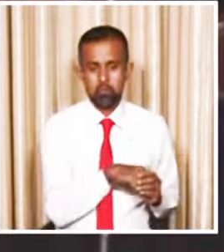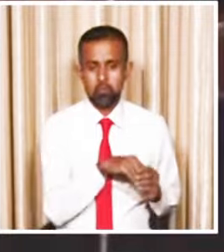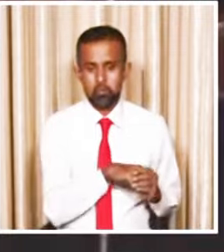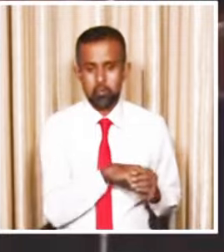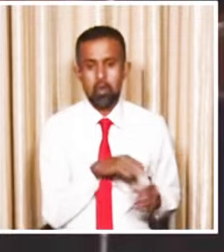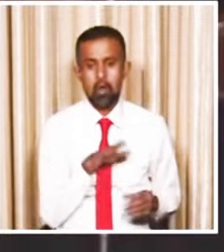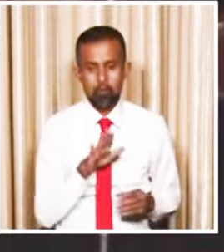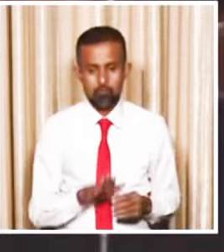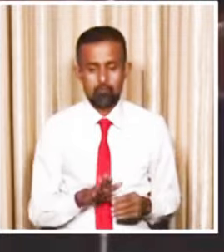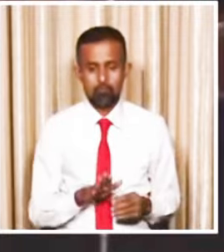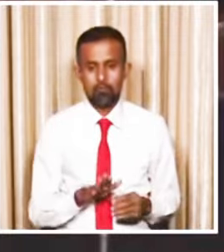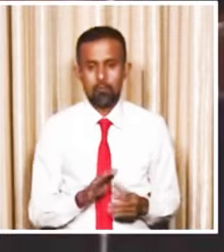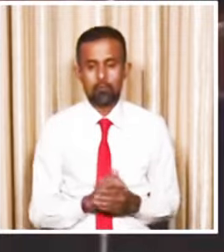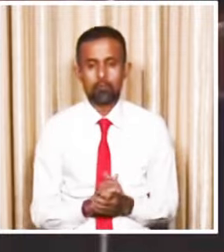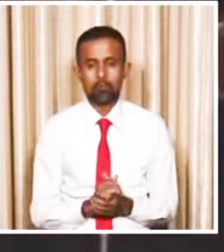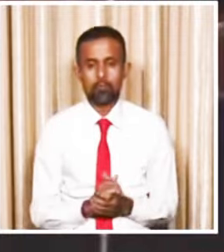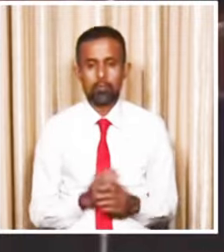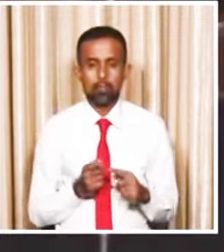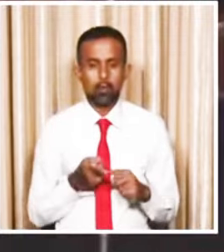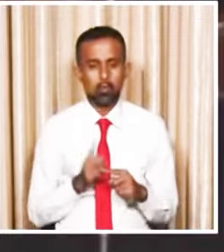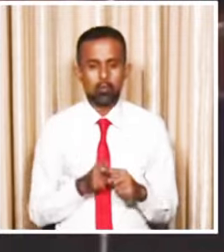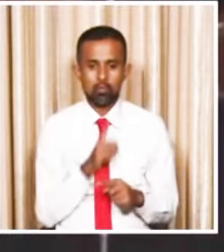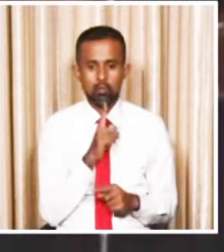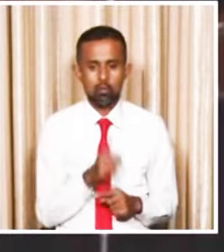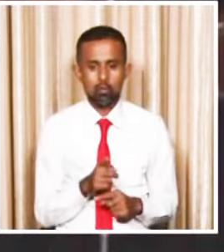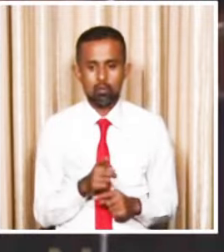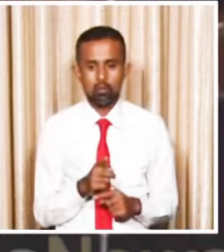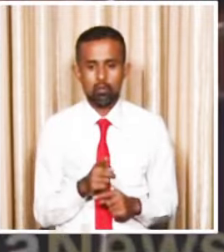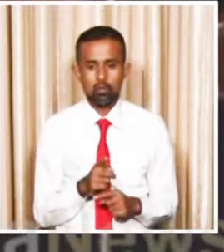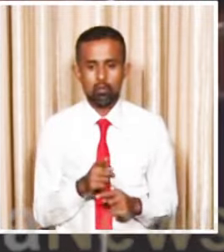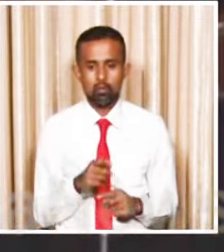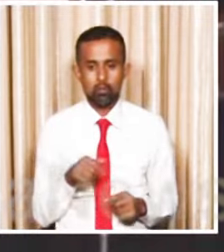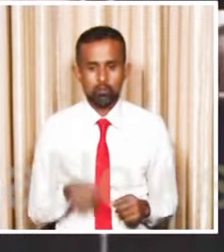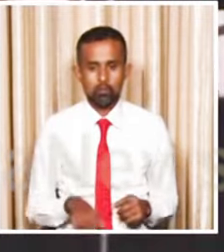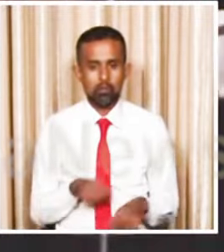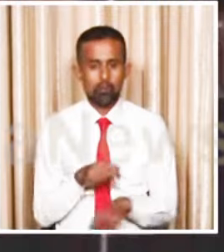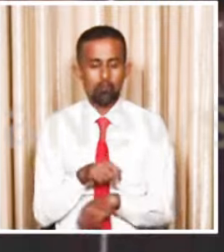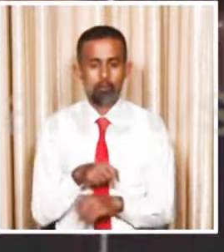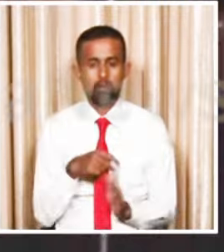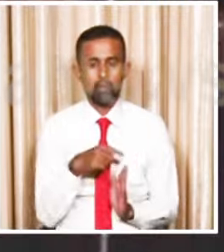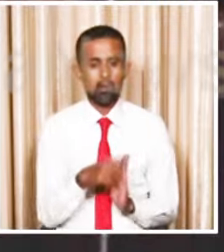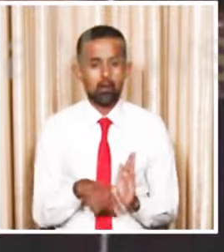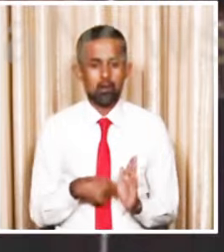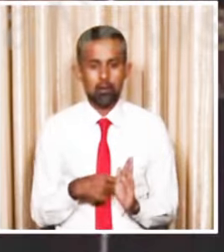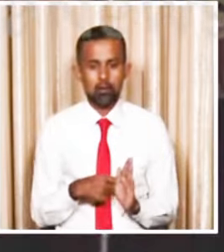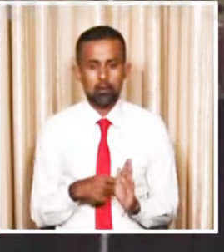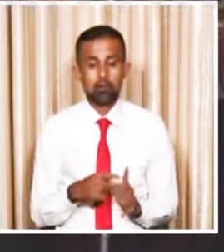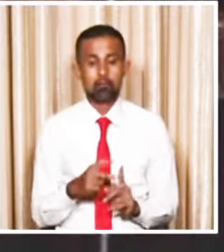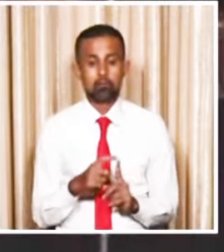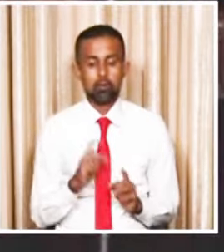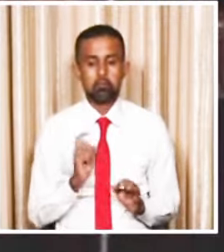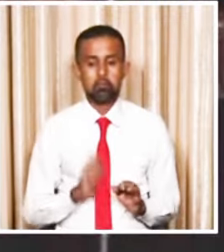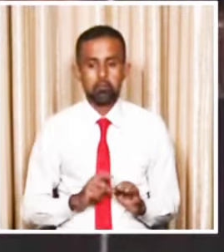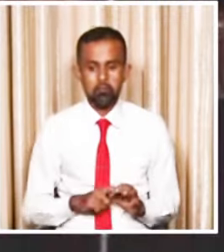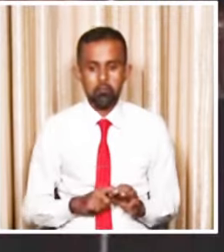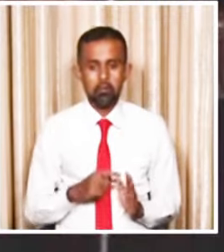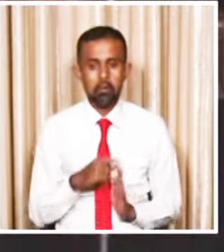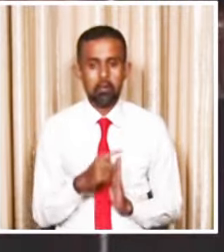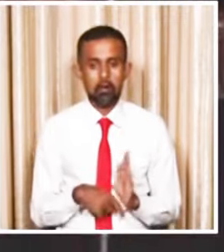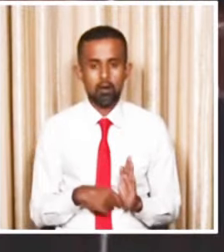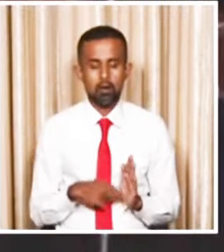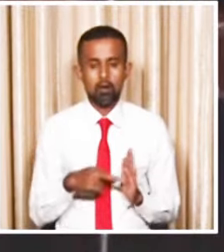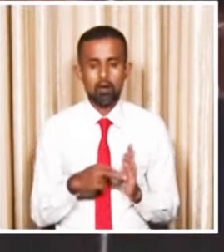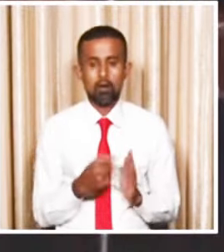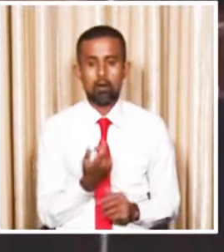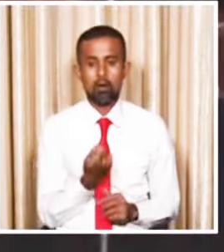అంతర్గత వ్యయుతి ఇన్స ఉదాహరణ క్వశ్చన్ అపి మే మే వెళ్ళావే అపే రటే తీన బరపతలం ప్రశ్నత్తమ్మ అపే రటి